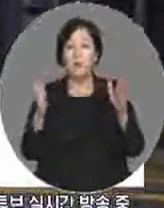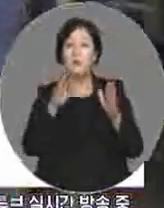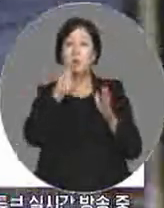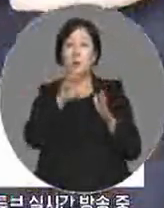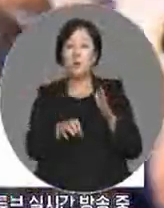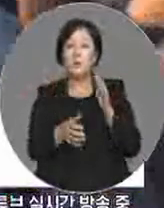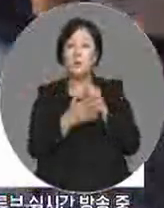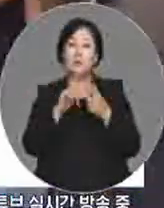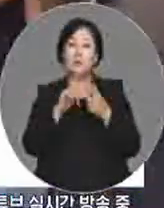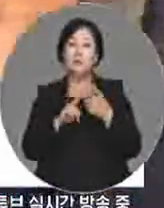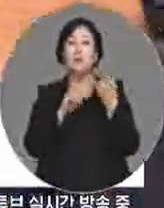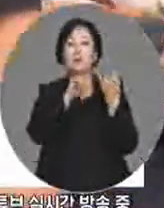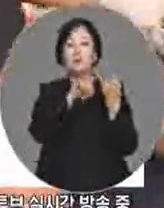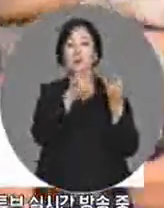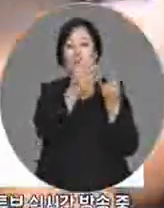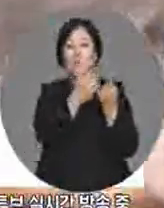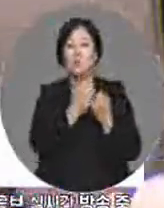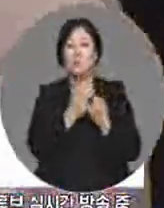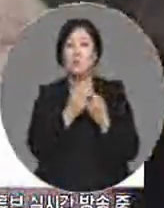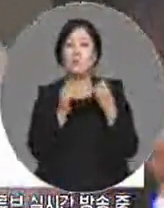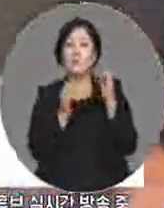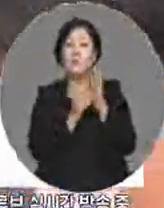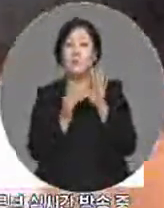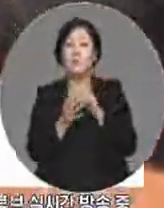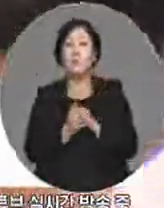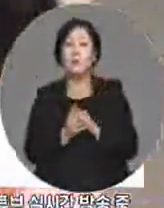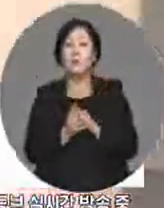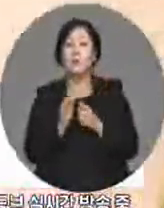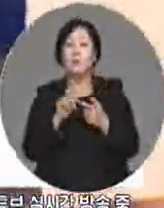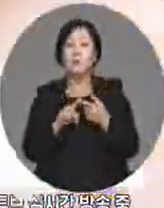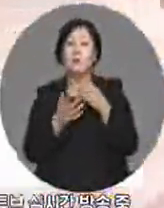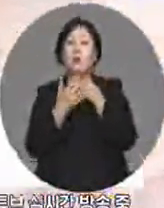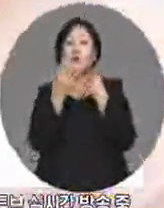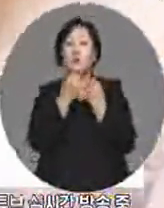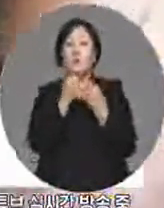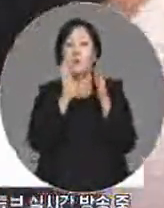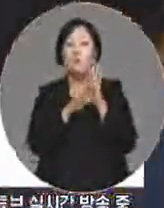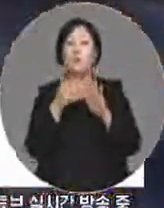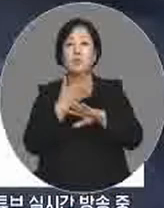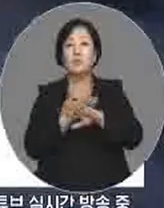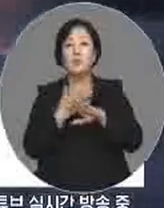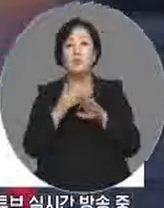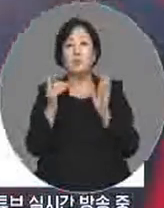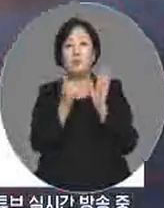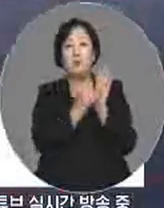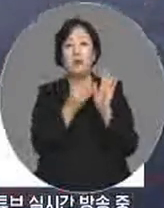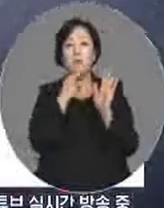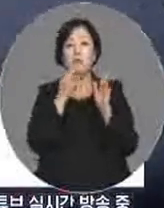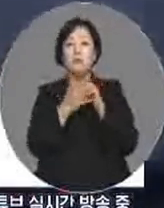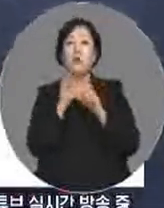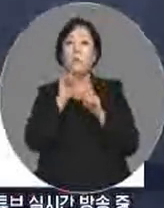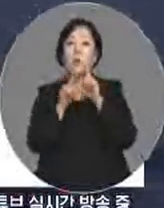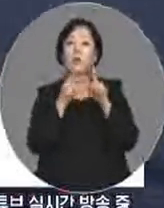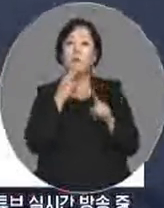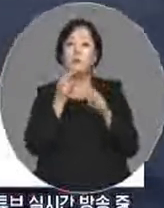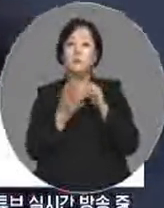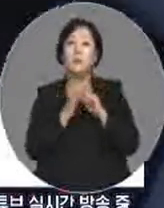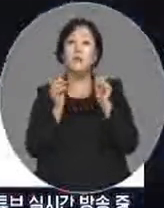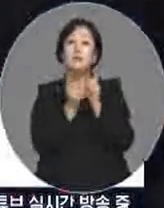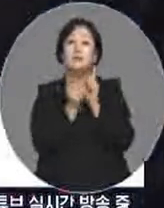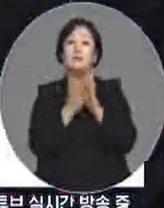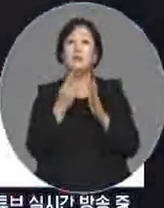사택에서 A씨를 붙잡았습니다. A씨는 체포 당시 별다른 저항이나 발언은 하지 않았지만